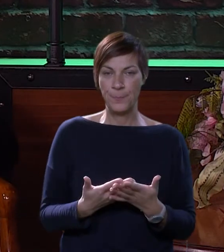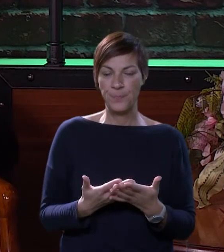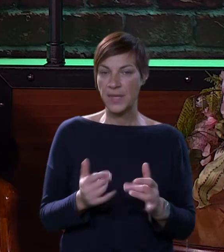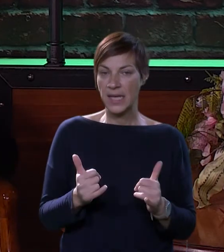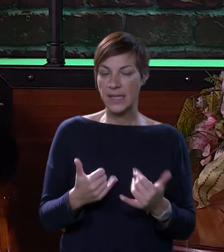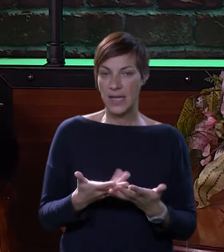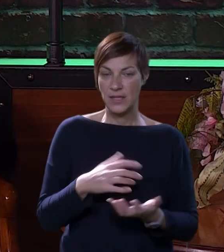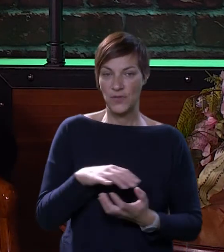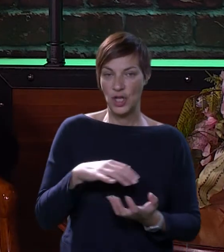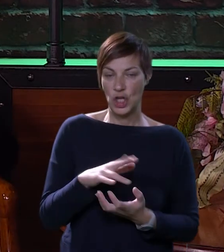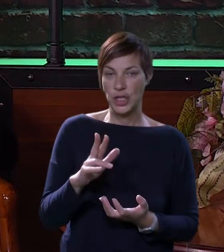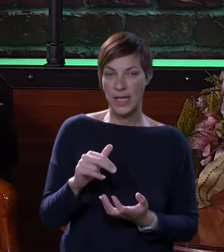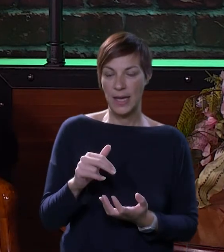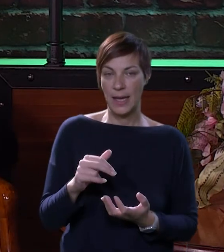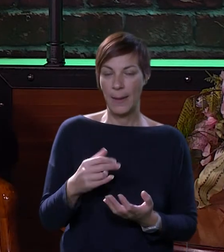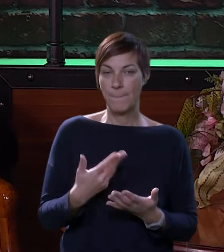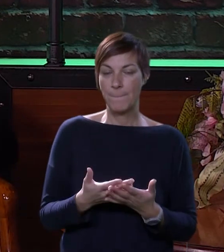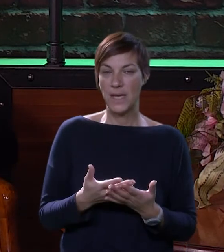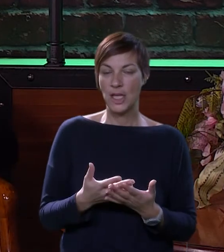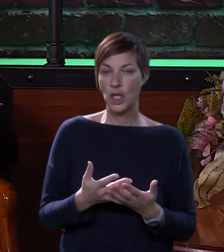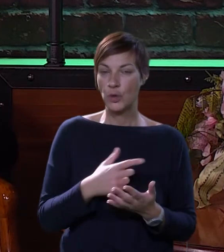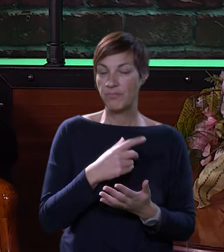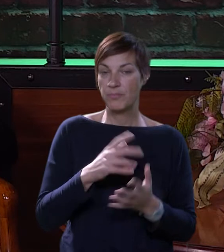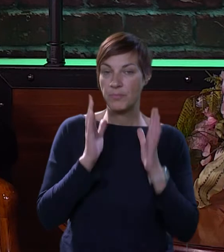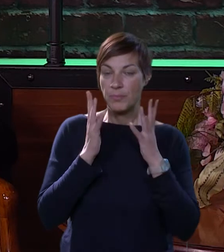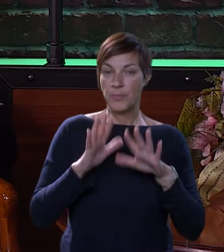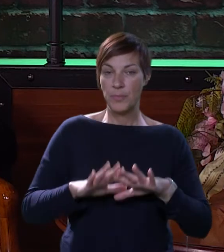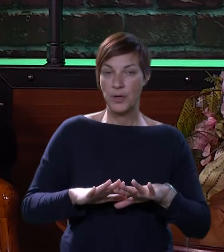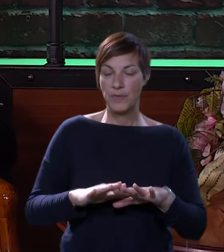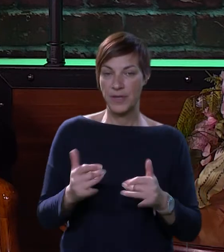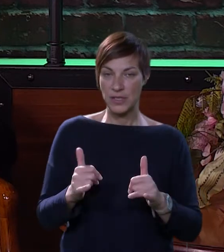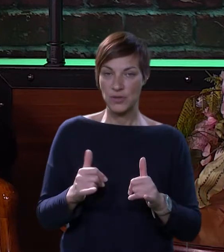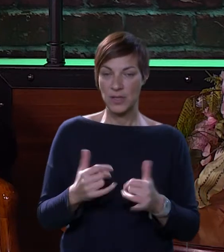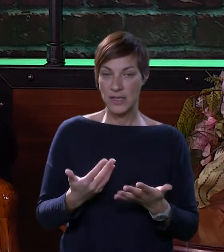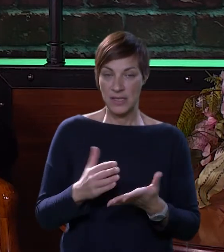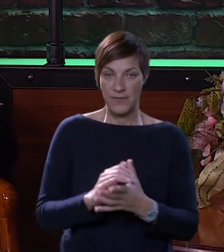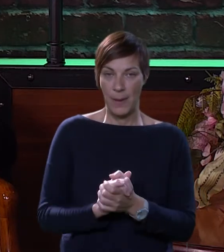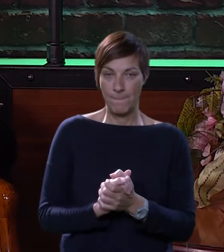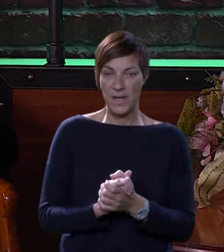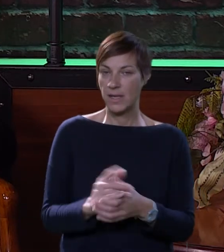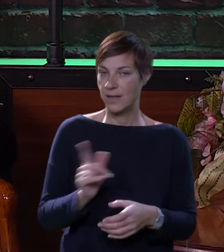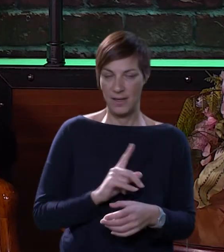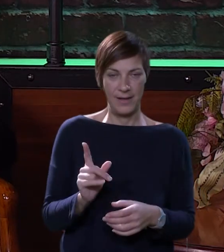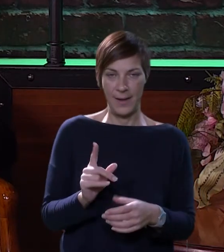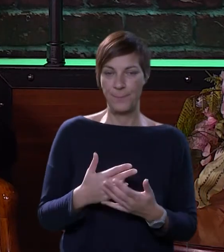adolescente da li tvoji roditelji imaju profil na društvenoj mreži, neki od njih su čak i rekli da, jeste li vi prijatelji s